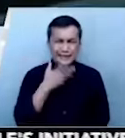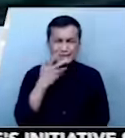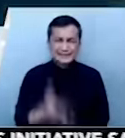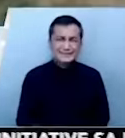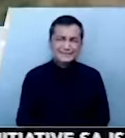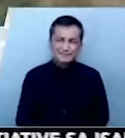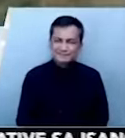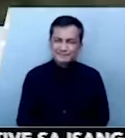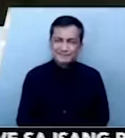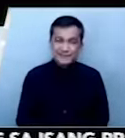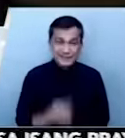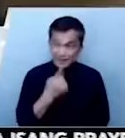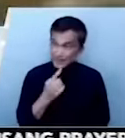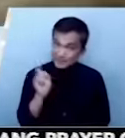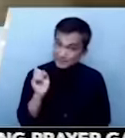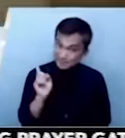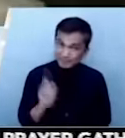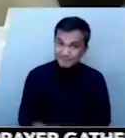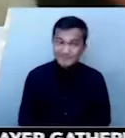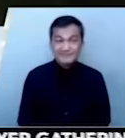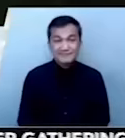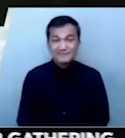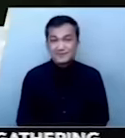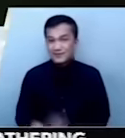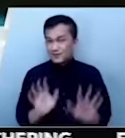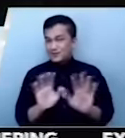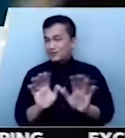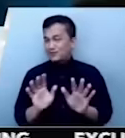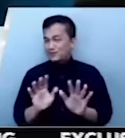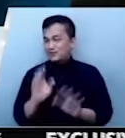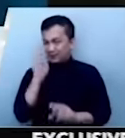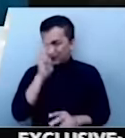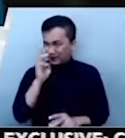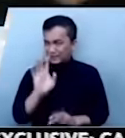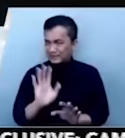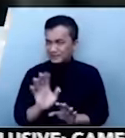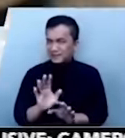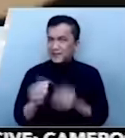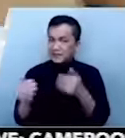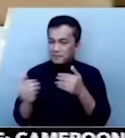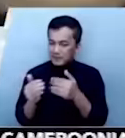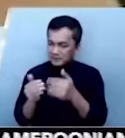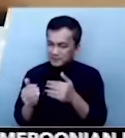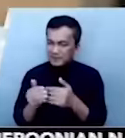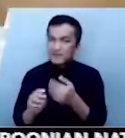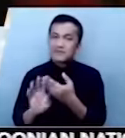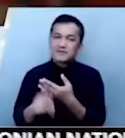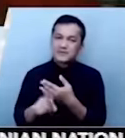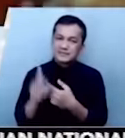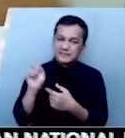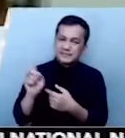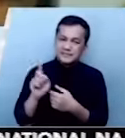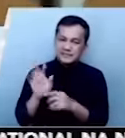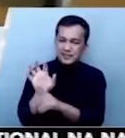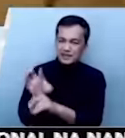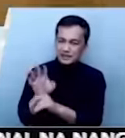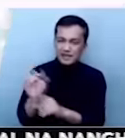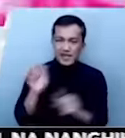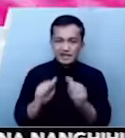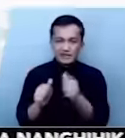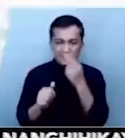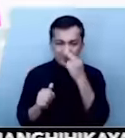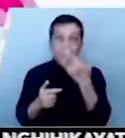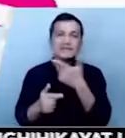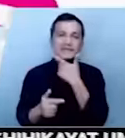Na-miss nyo na ba sila? Huwag mag-alala dahil malapit nang magbalik ang hit action comedy series